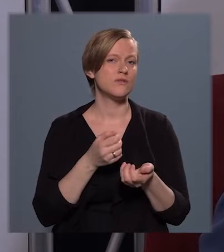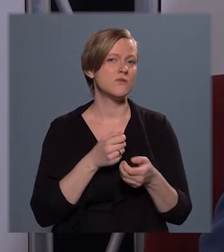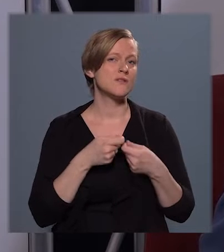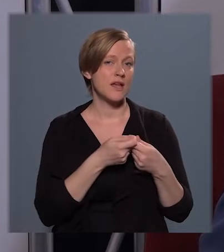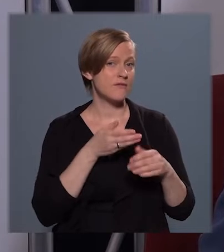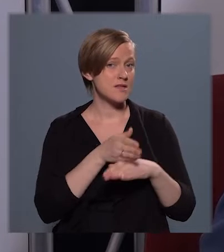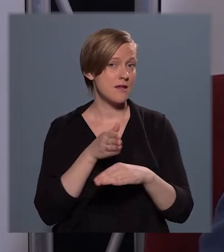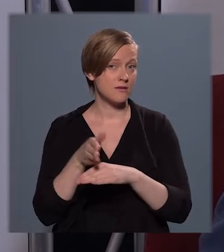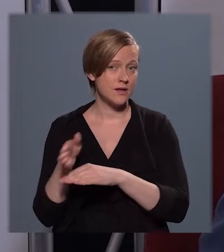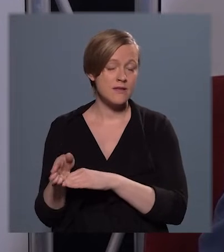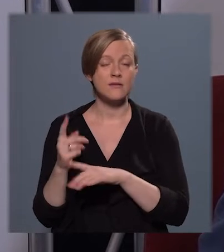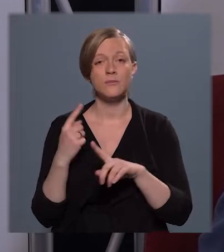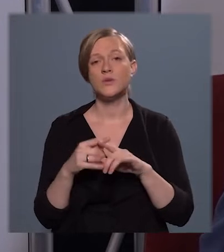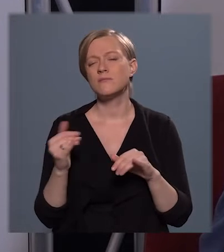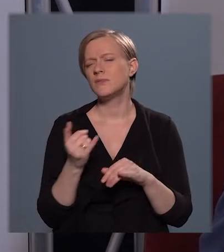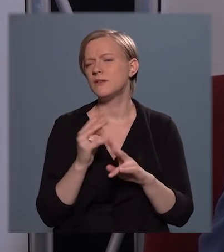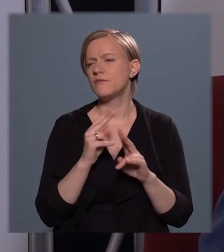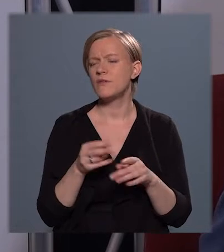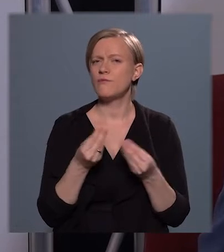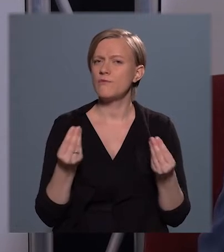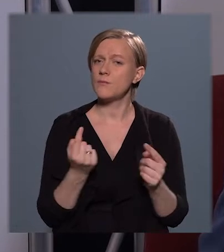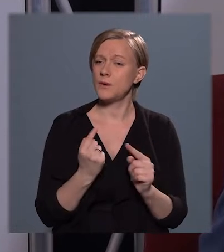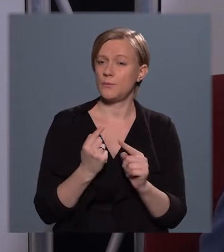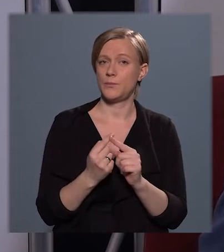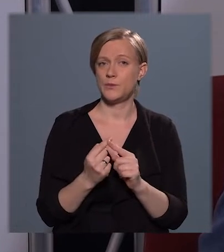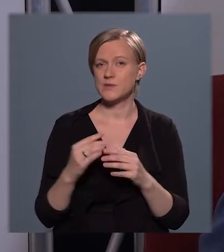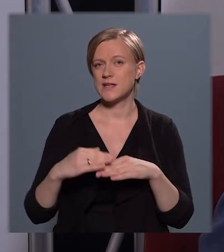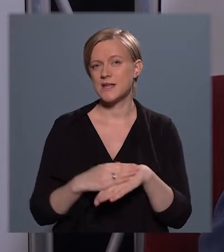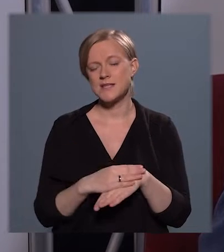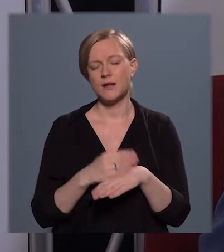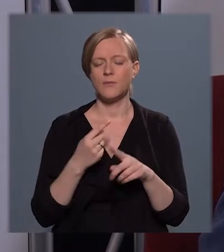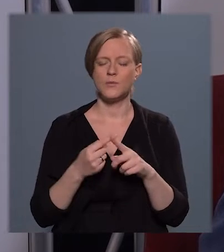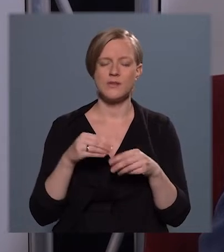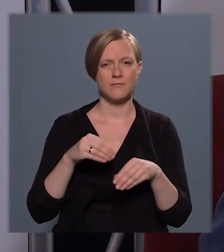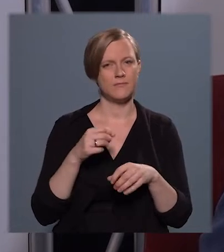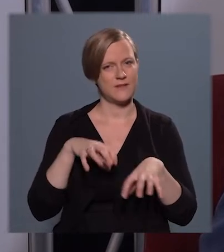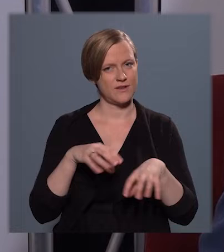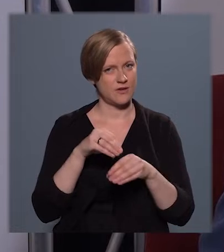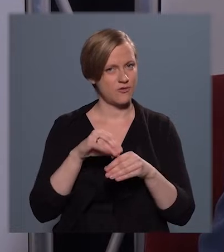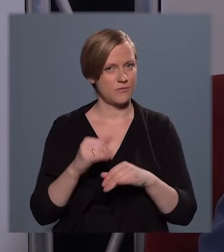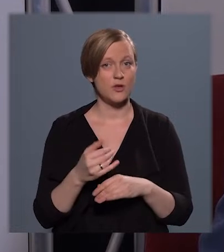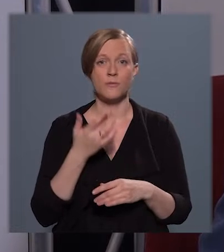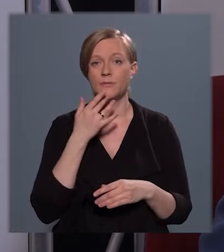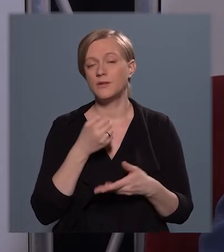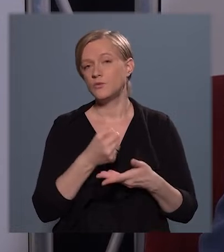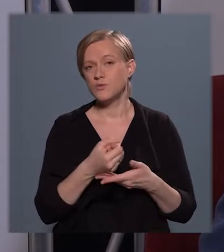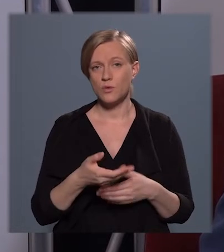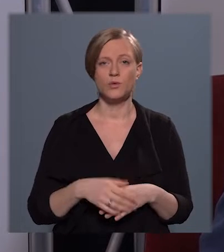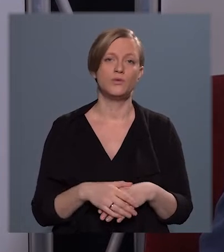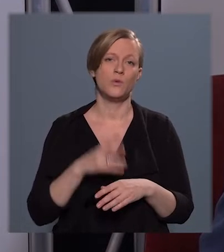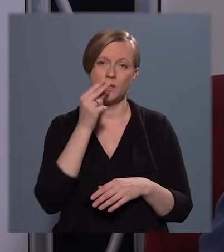szervezetekhez. Másrészt meg mindig van valami plusz, érzelmi plusz ebben a tevékenységben is, tűzoltóknál,